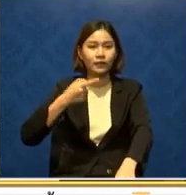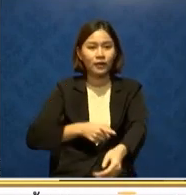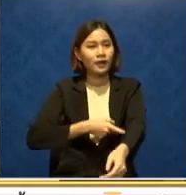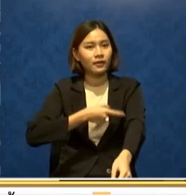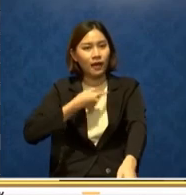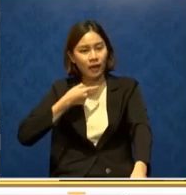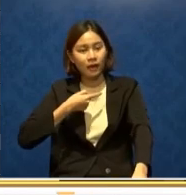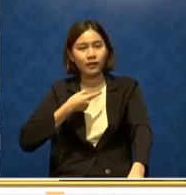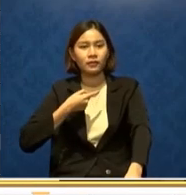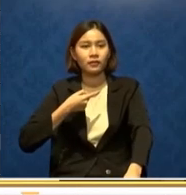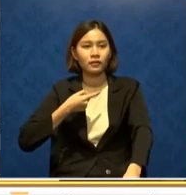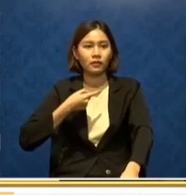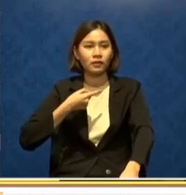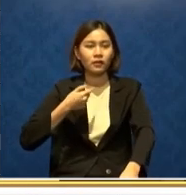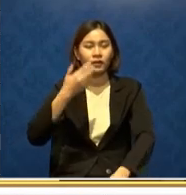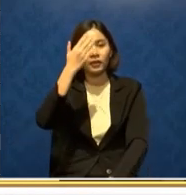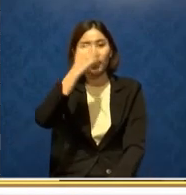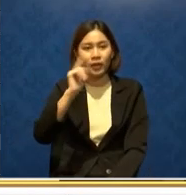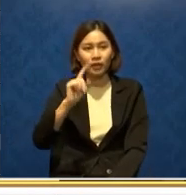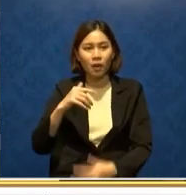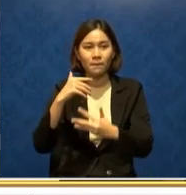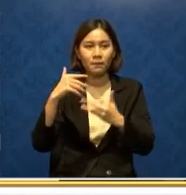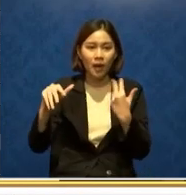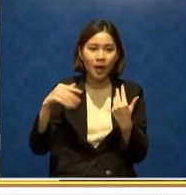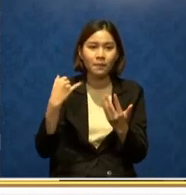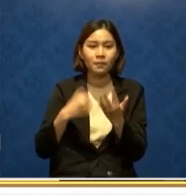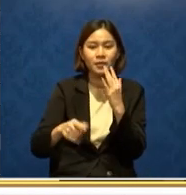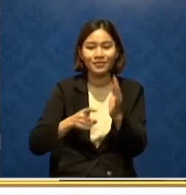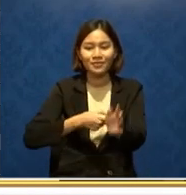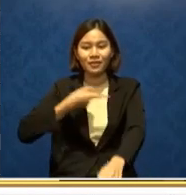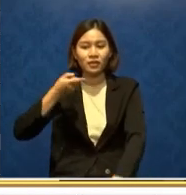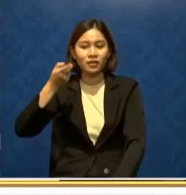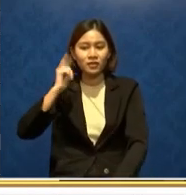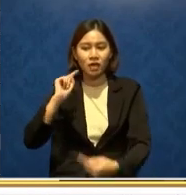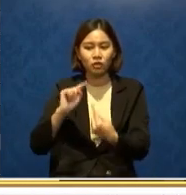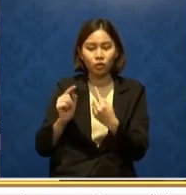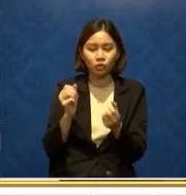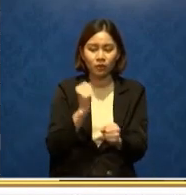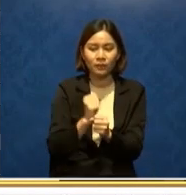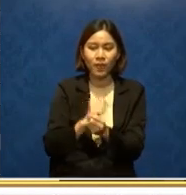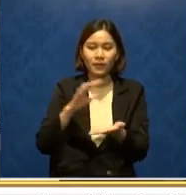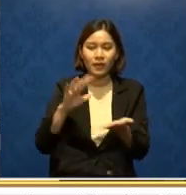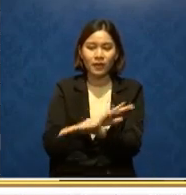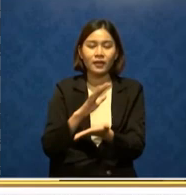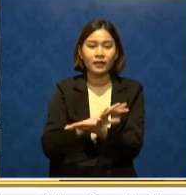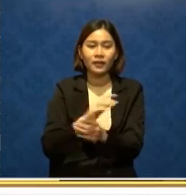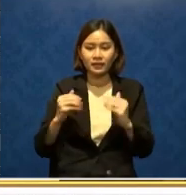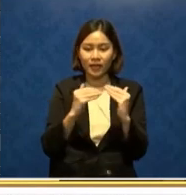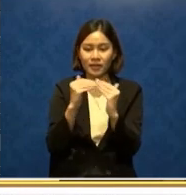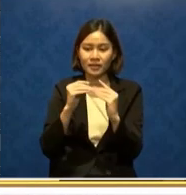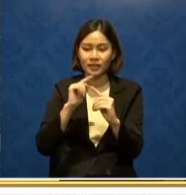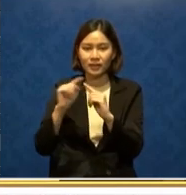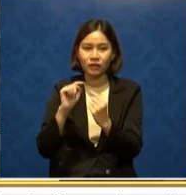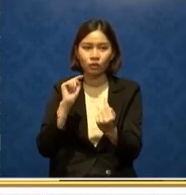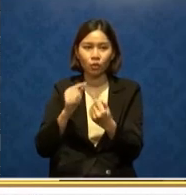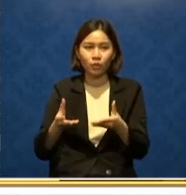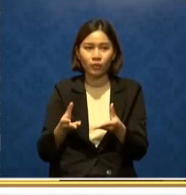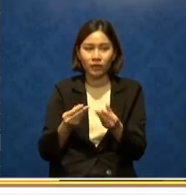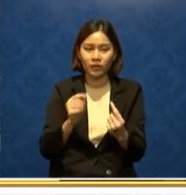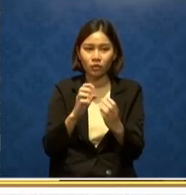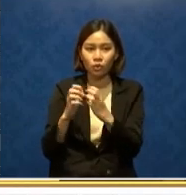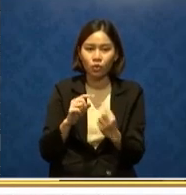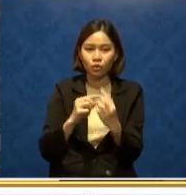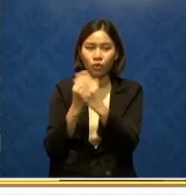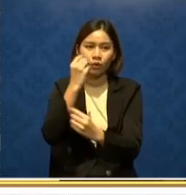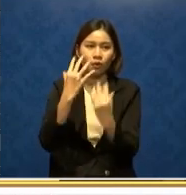างยาวนานอาจจะเกิดจากความผิดพลาดและล่าช้าในการออกเอกสารสิทธิ์ในพื้นที่ทับซ้อนกับเขตป่า